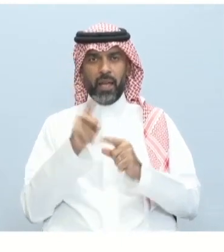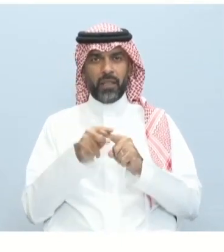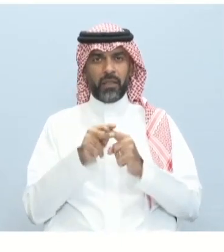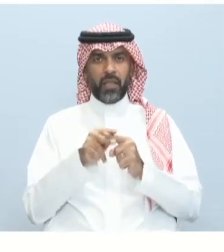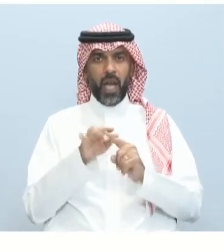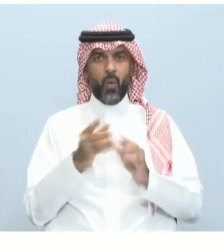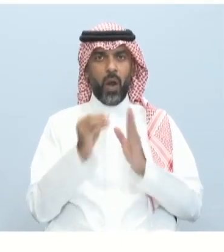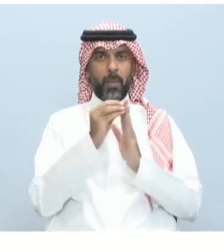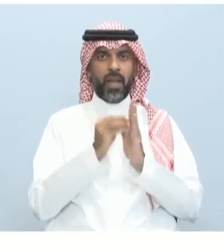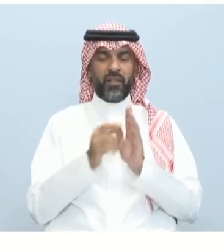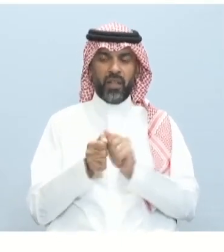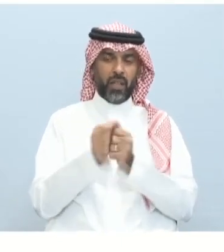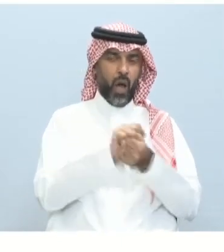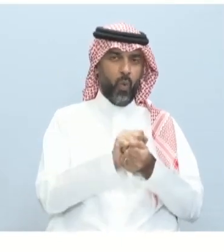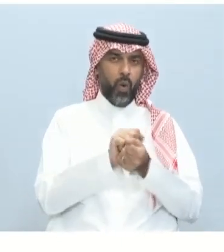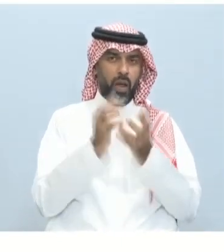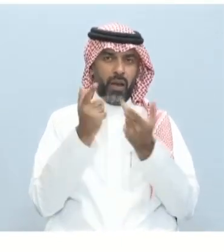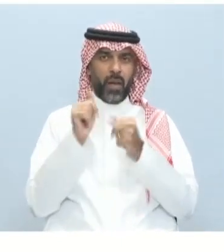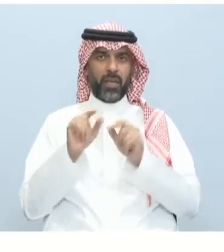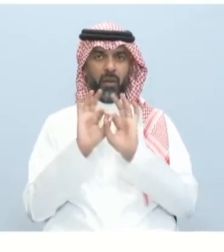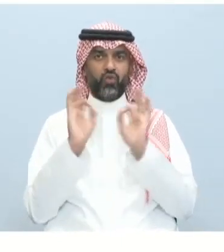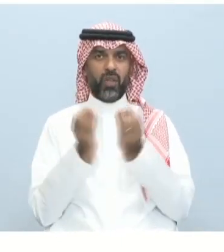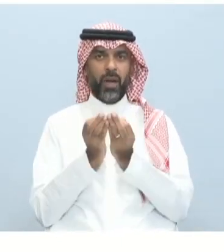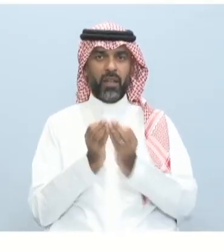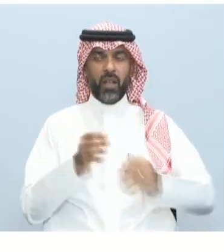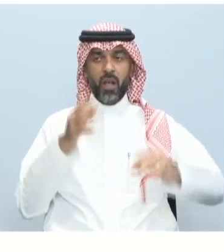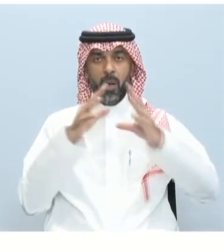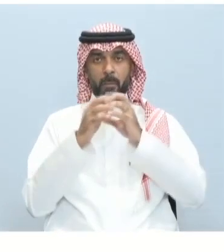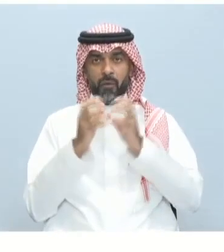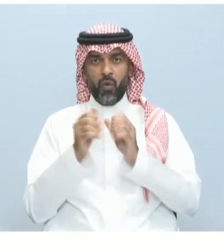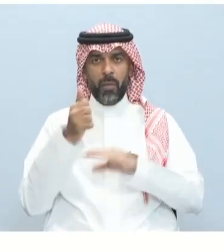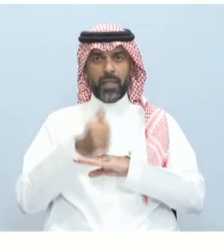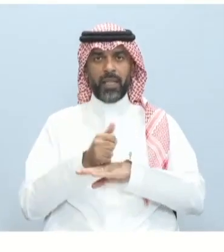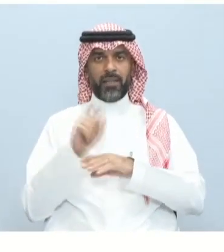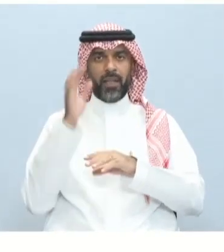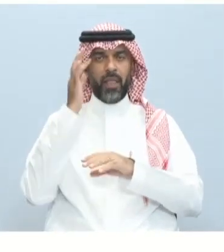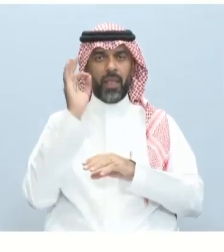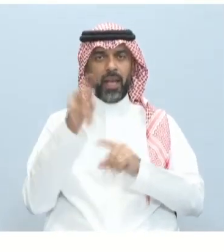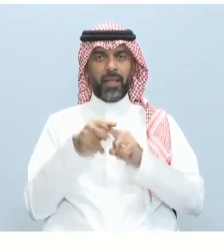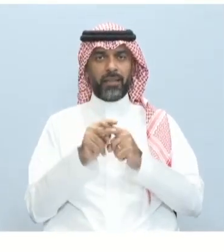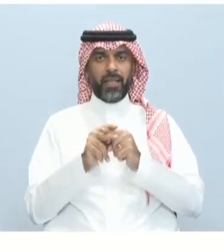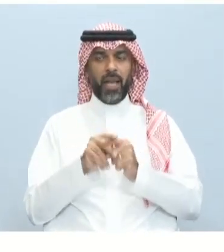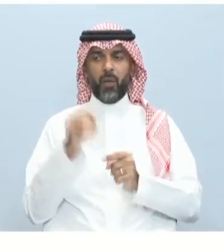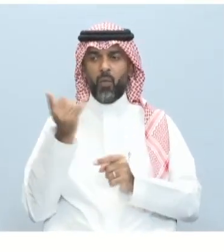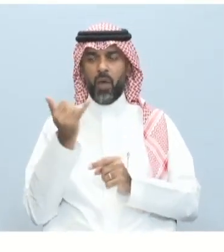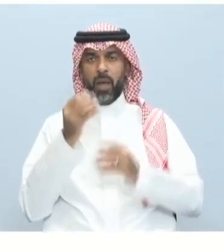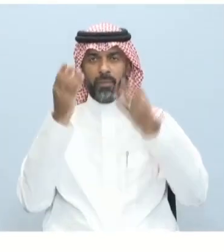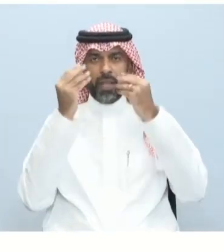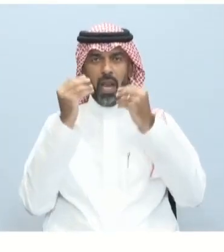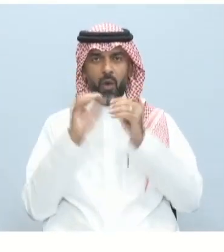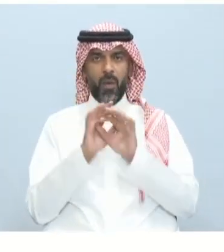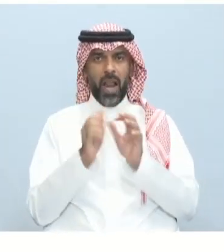التحول الرقمي للمجتمعات، المفاهيم الأساسية للذكاء الاصطناعي، أهمية تعلم الآلة في الذكاء